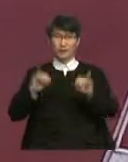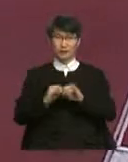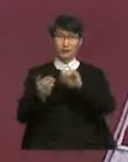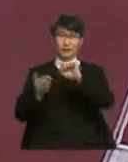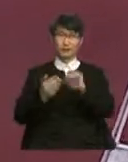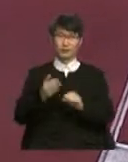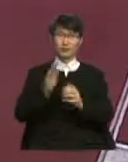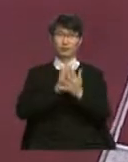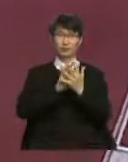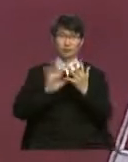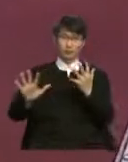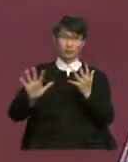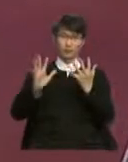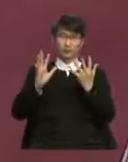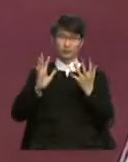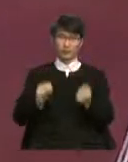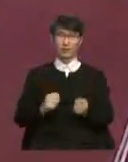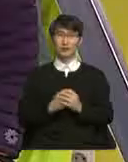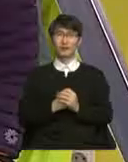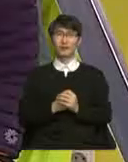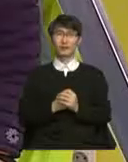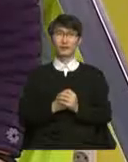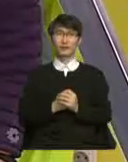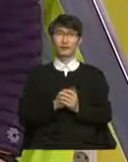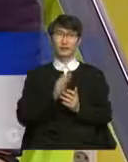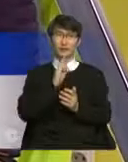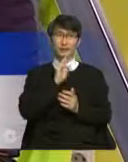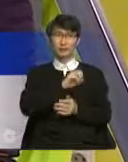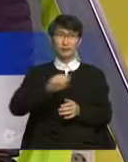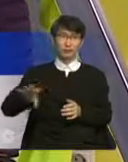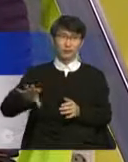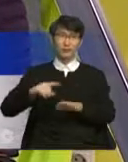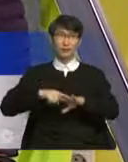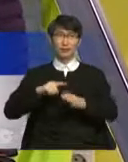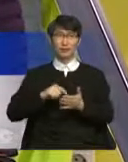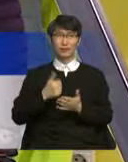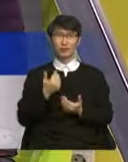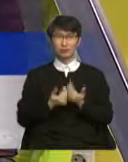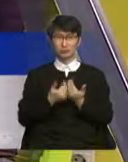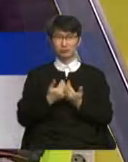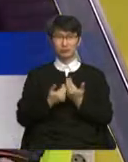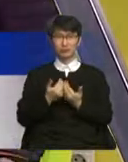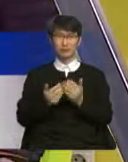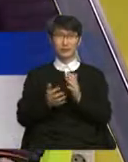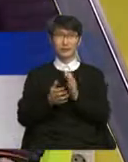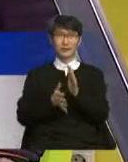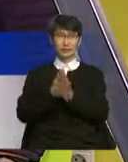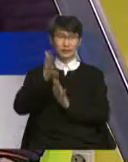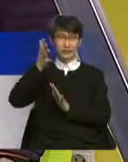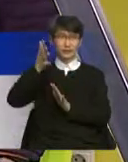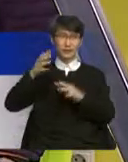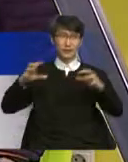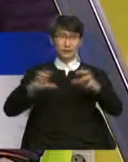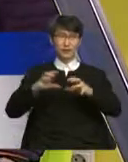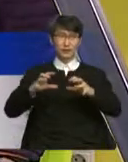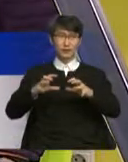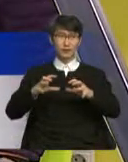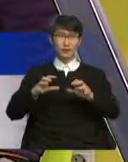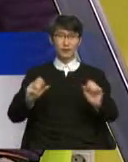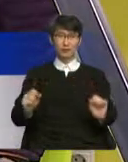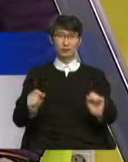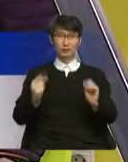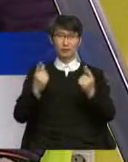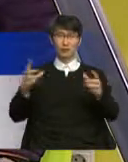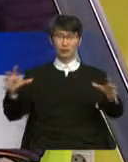챙겨나온 주민들의 발길이 끊이질 않습니다. 사실은 버리면서도 마음이 깨름직했었어요. 시에서 이거를 모아서